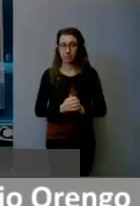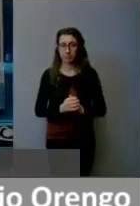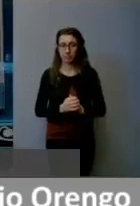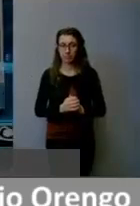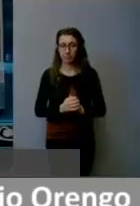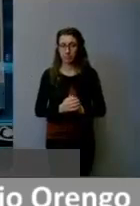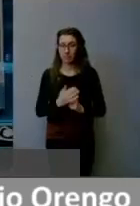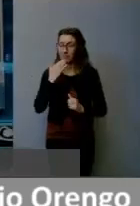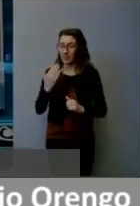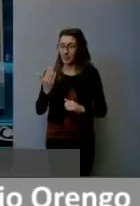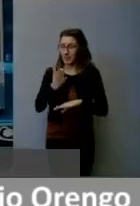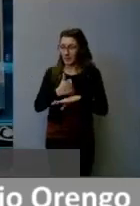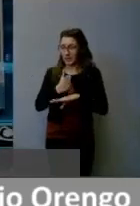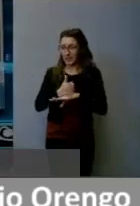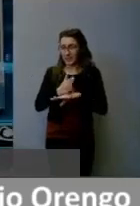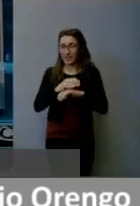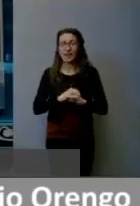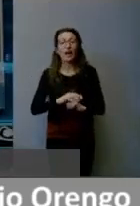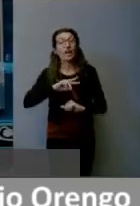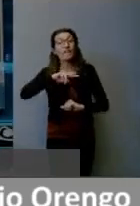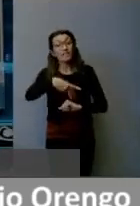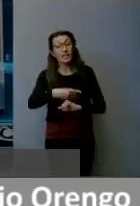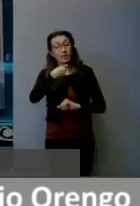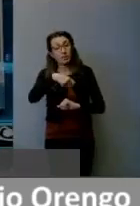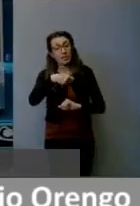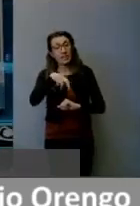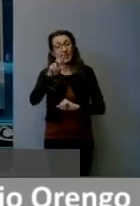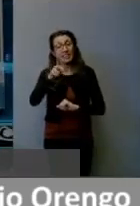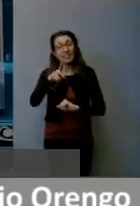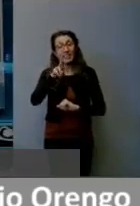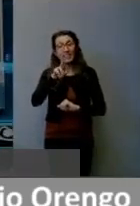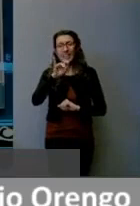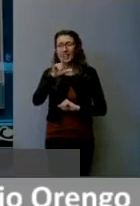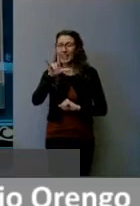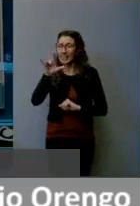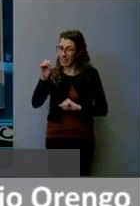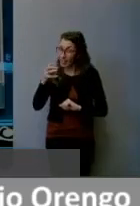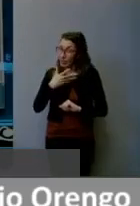consigliere. Vicepresidente Grillo è collegato?